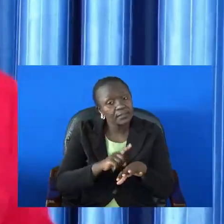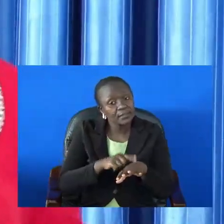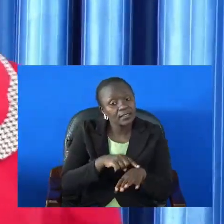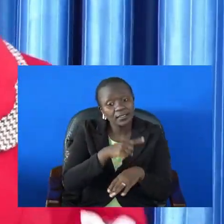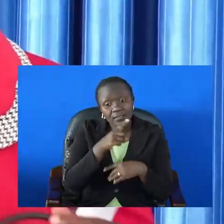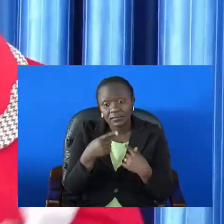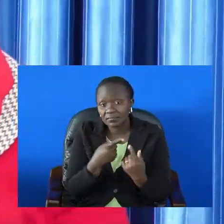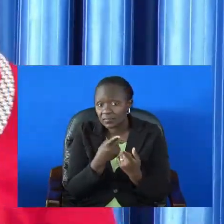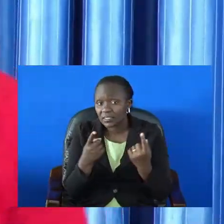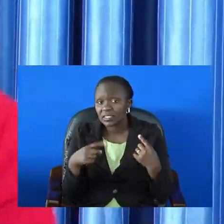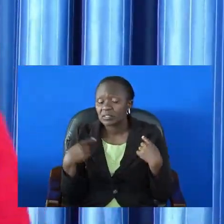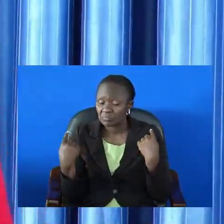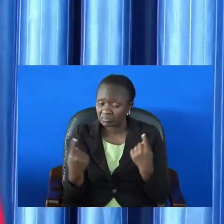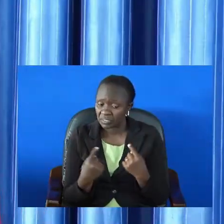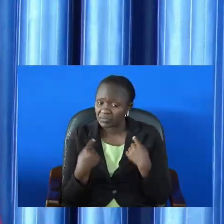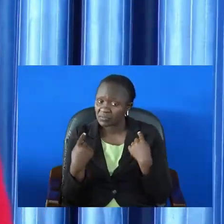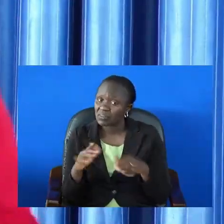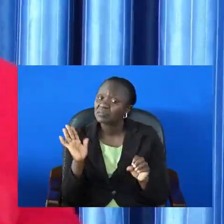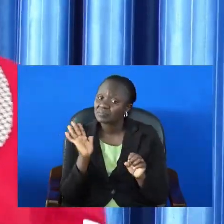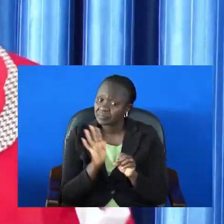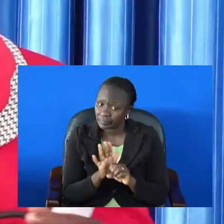Zamani hizi ni za uovu.